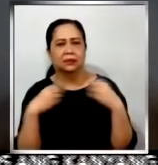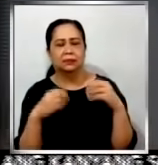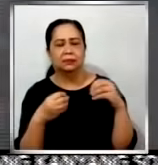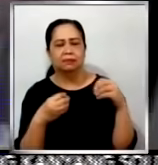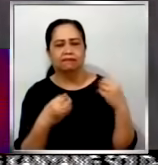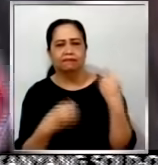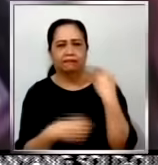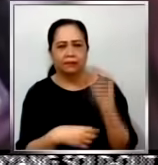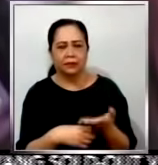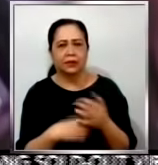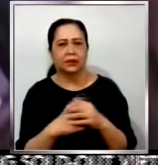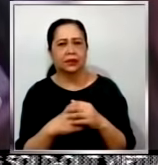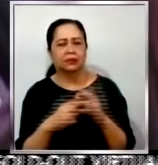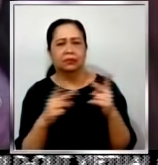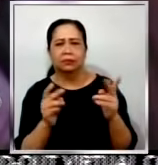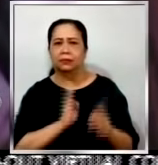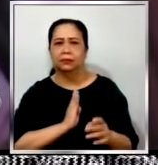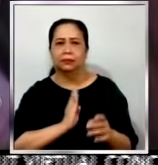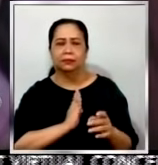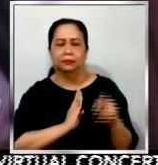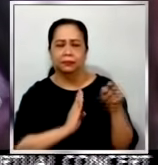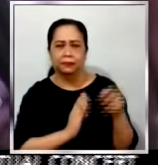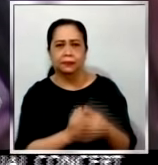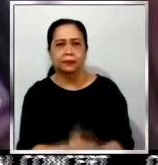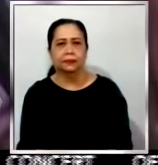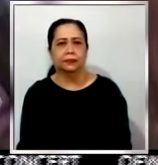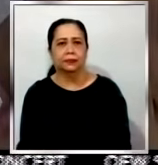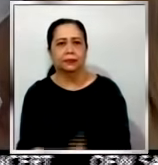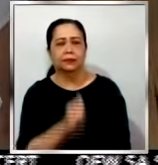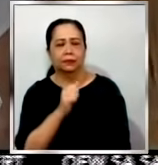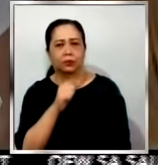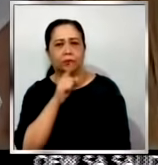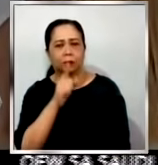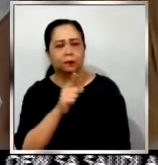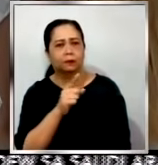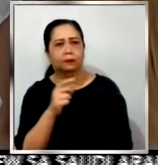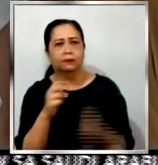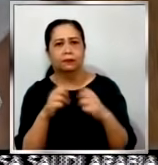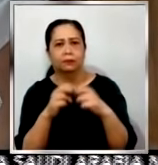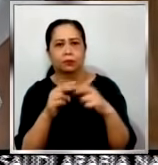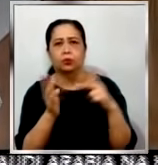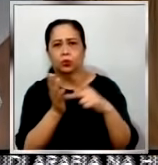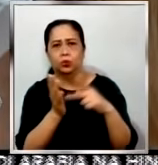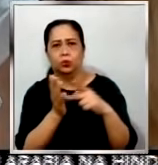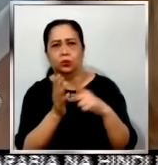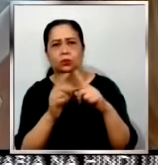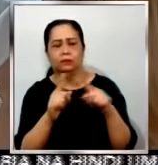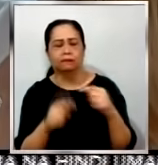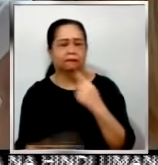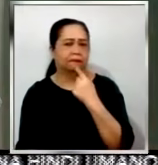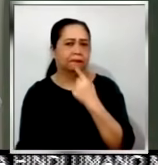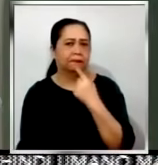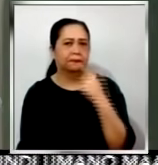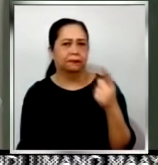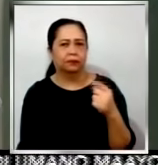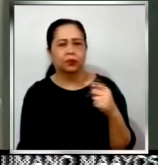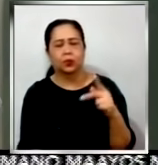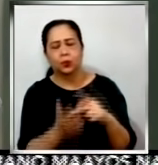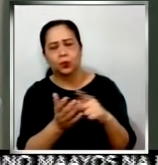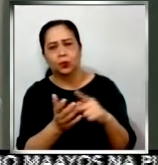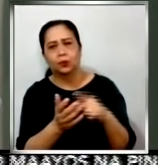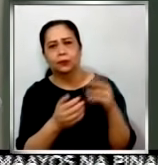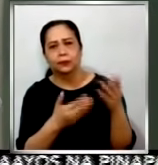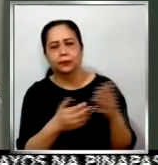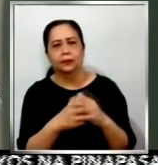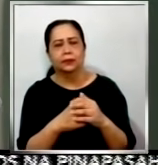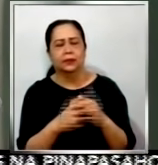sobrang bait po. Maano po yun, kahit makulit siya, namimiss ko yung kakulitan niya. Napakasakit po!